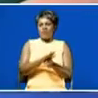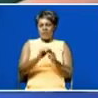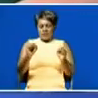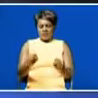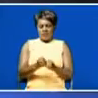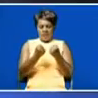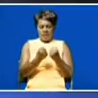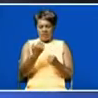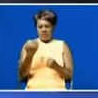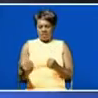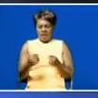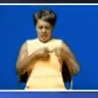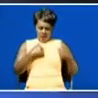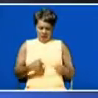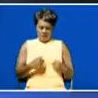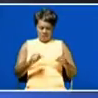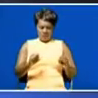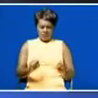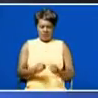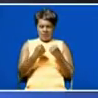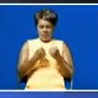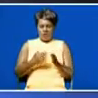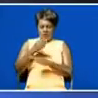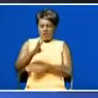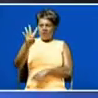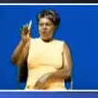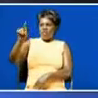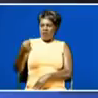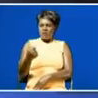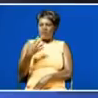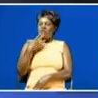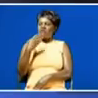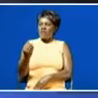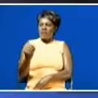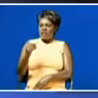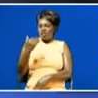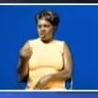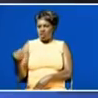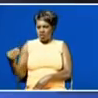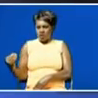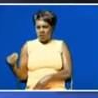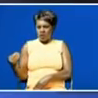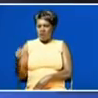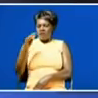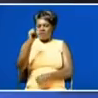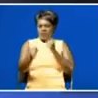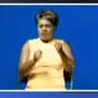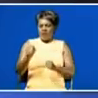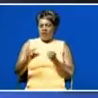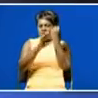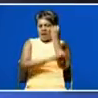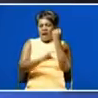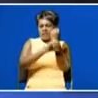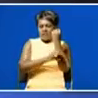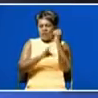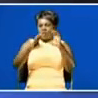to date has saved the lives of more than 4,500 children from 55 countries around the world. We are very